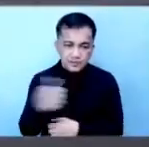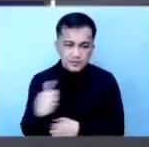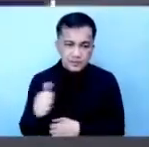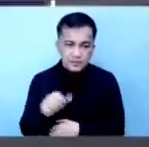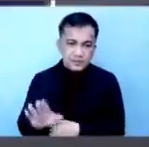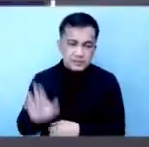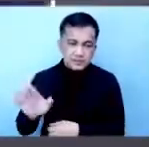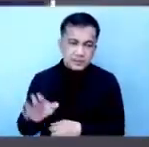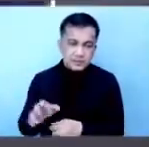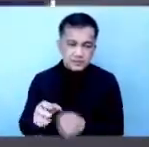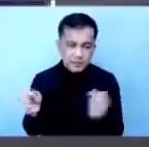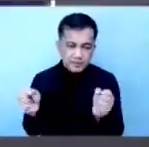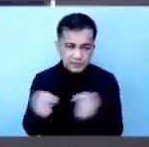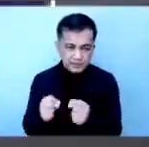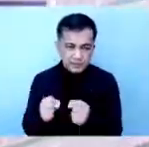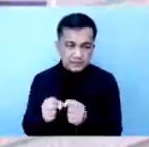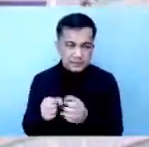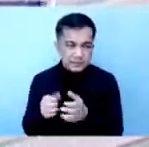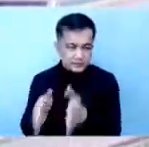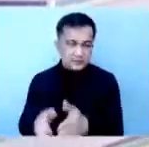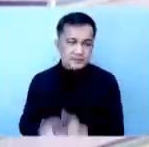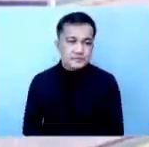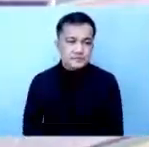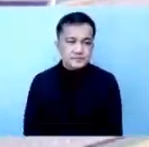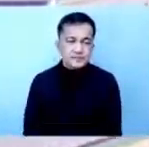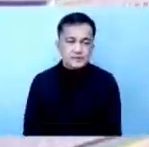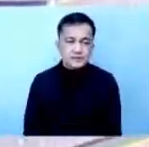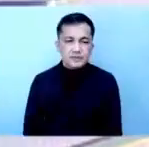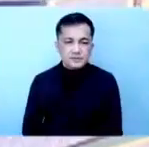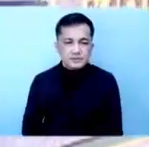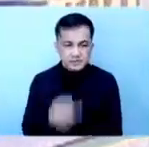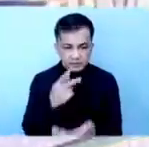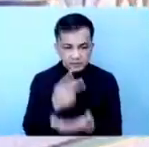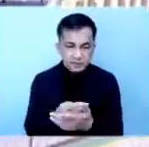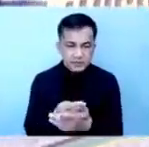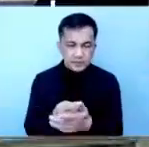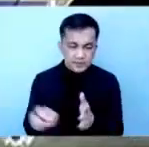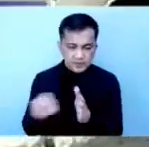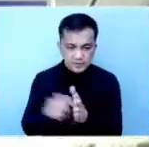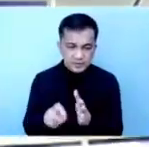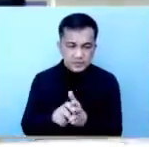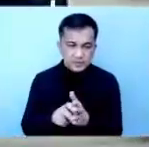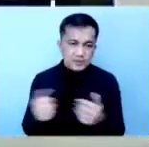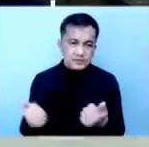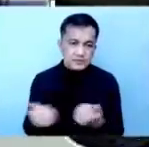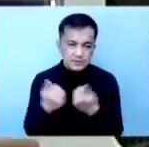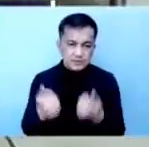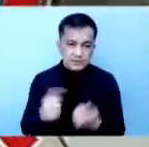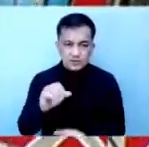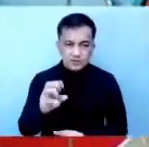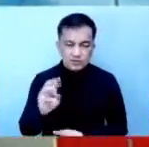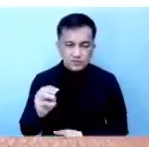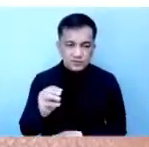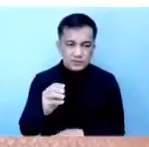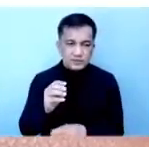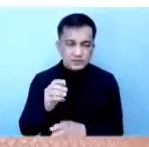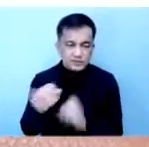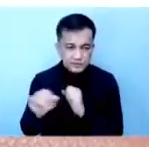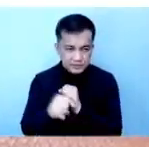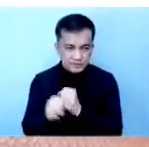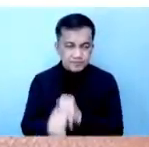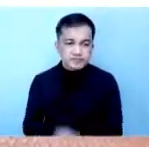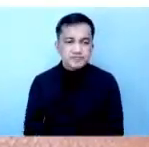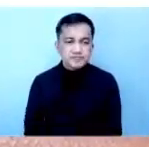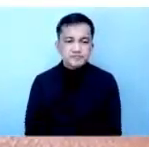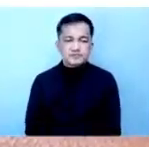ang nagpapasikip sa mga pangunahing kalsada. Dehado rin daw ang mga pasahero kung masangkot sa aksidente ang mga kolorum na sasakyan. So dahil